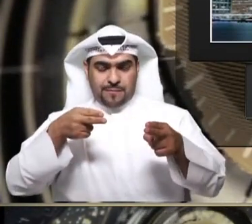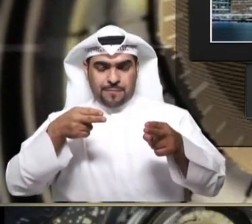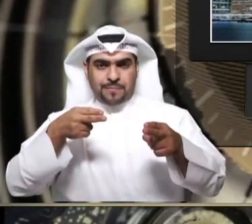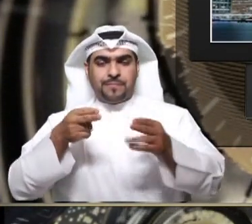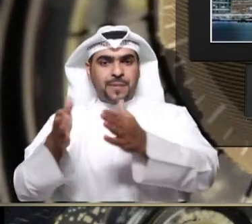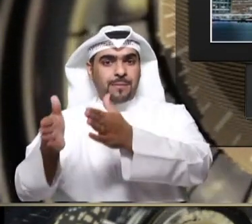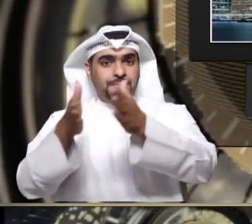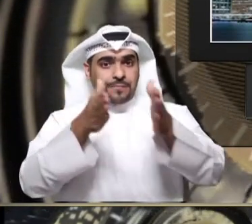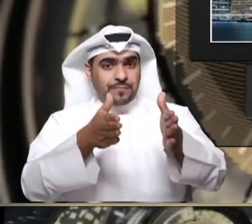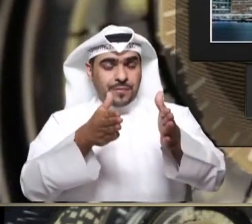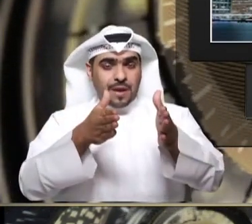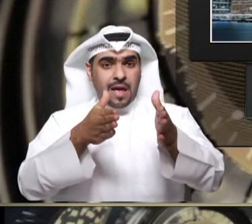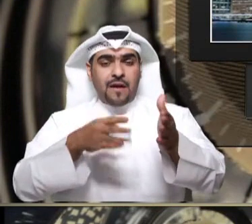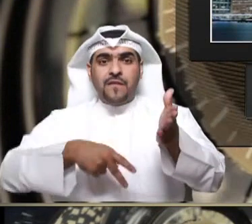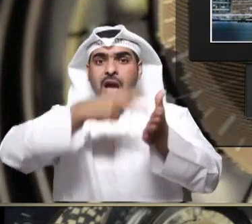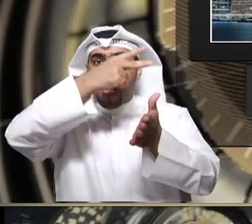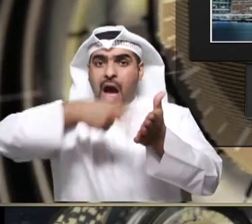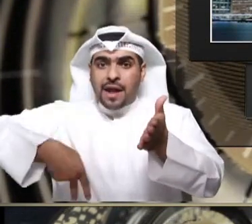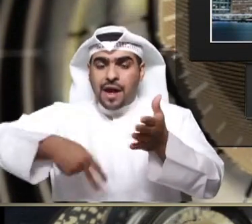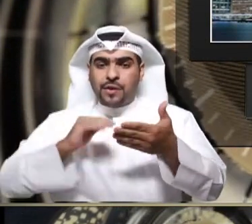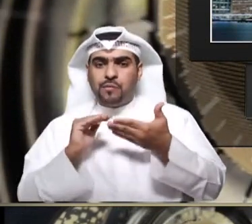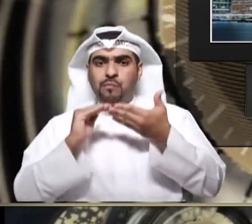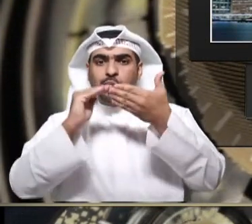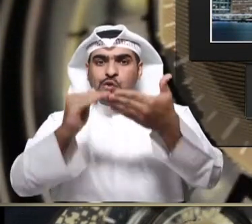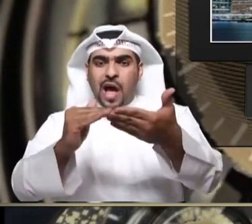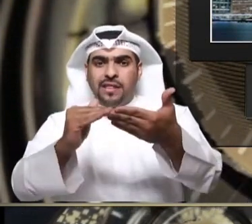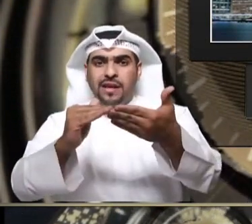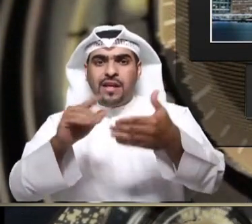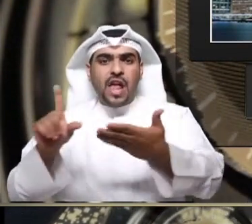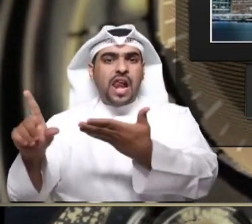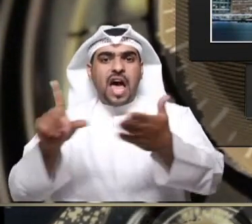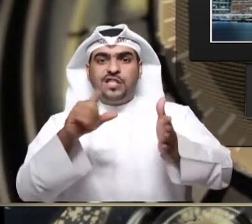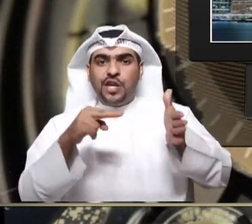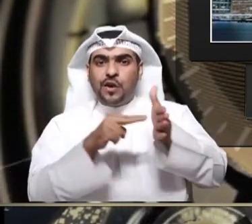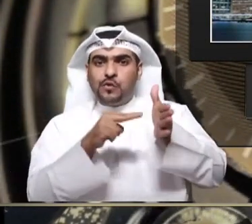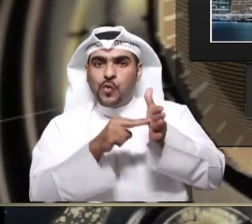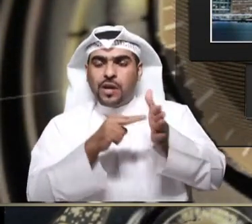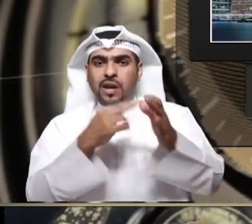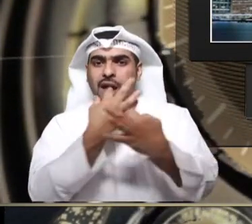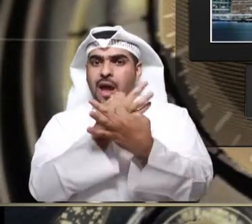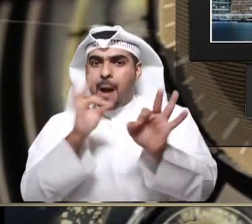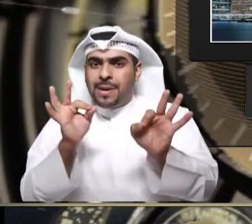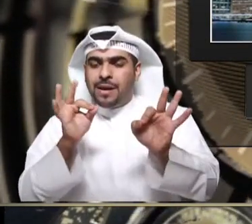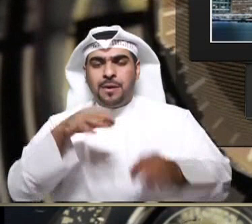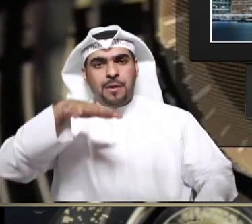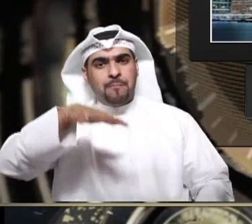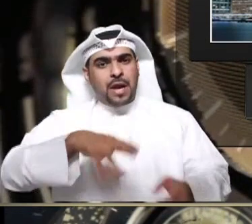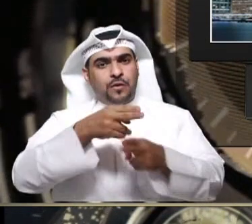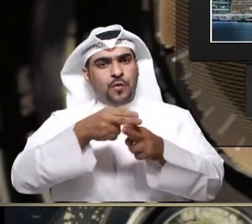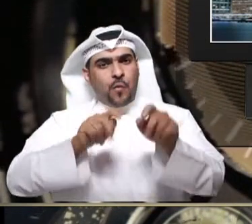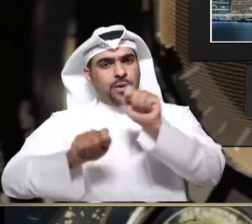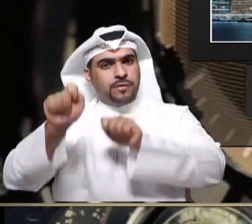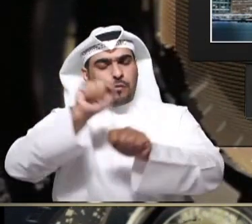2401، والذي سمح بدخول المساعدات الإنسانية إلى سوريا. وهذا الشهر هو المرة الثالثة